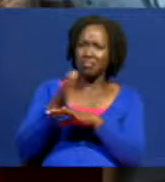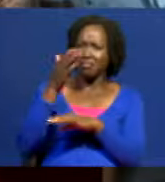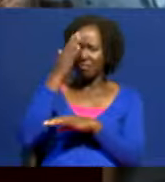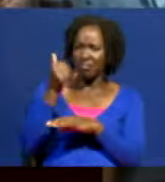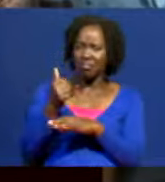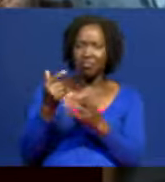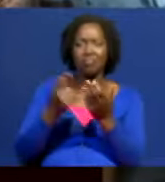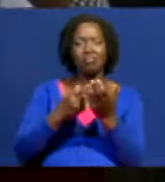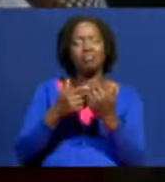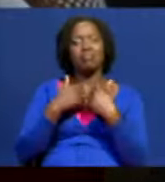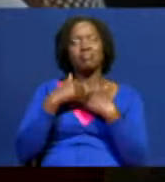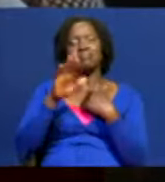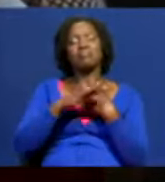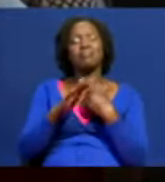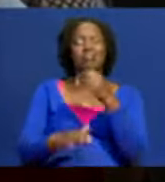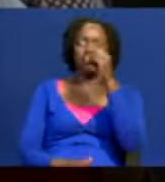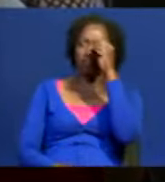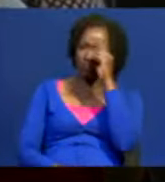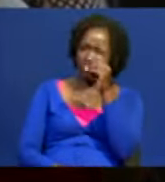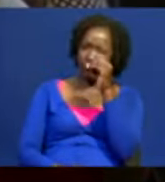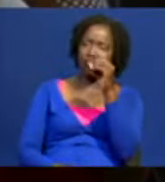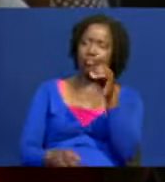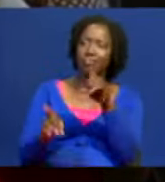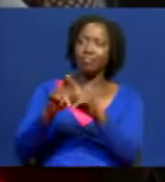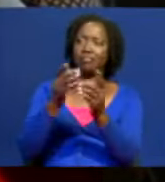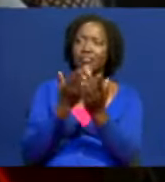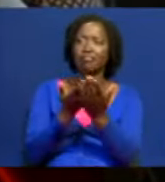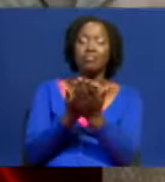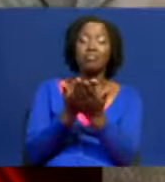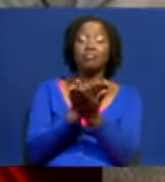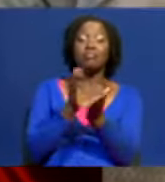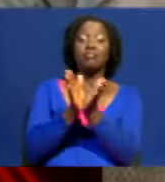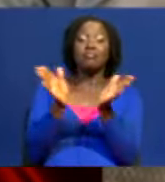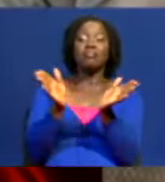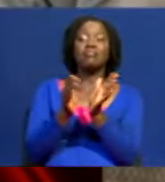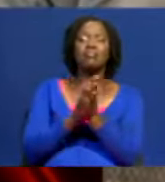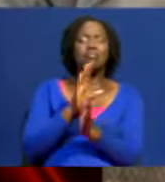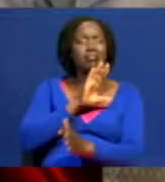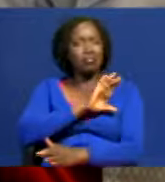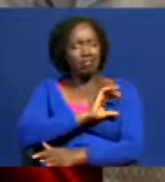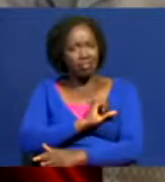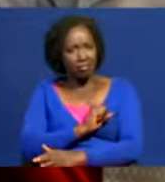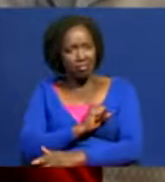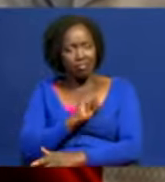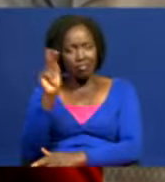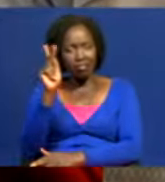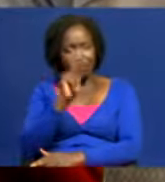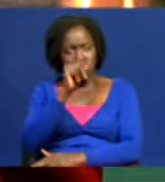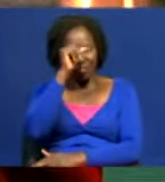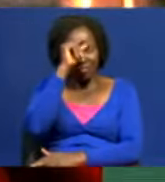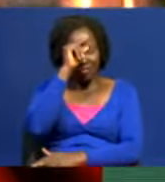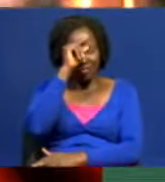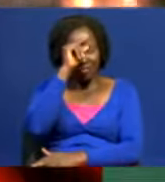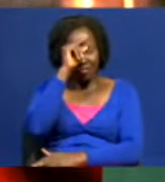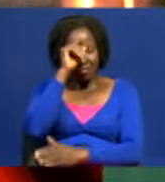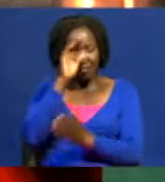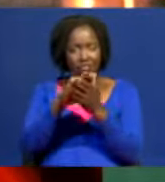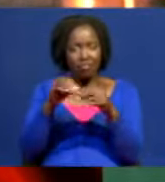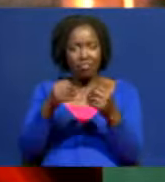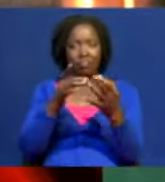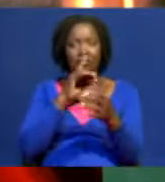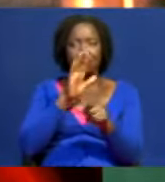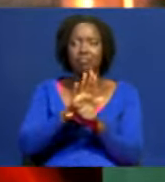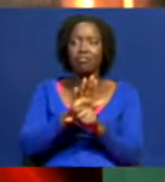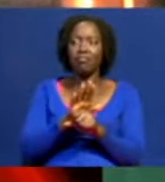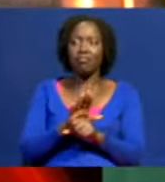lacks numbers in the assembly. Nyoro further appealed to the public to exercise patience with Kenya Kwanza government to deliver on